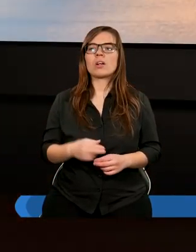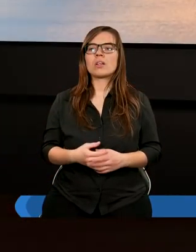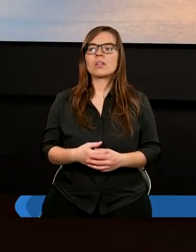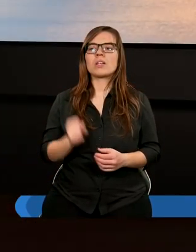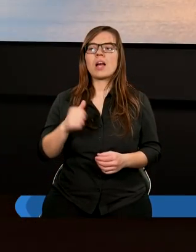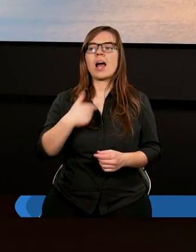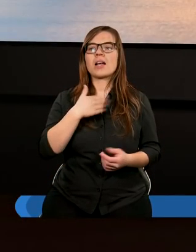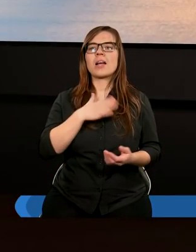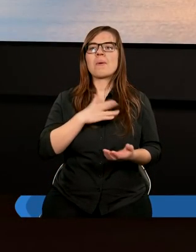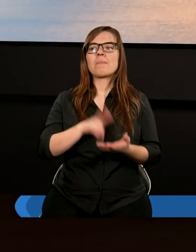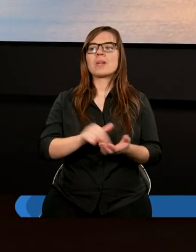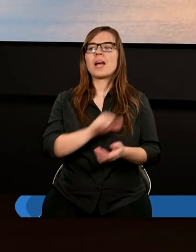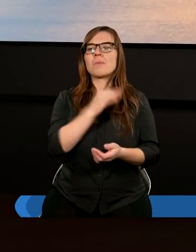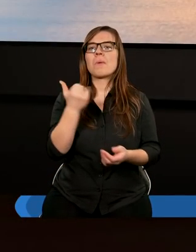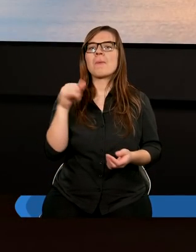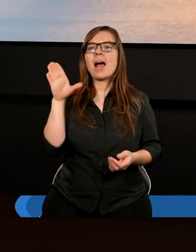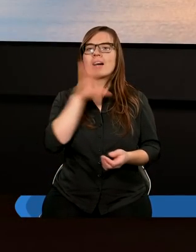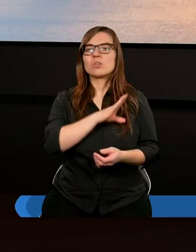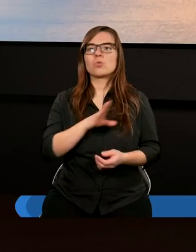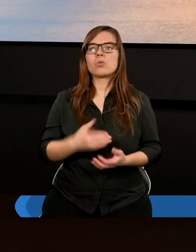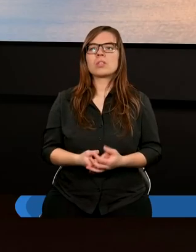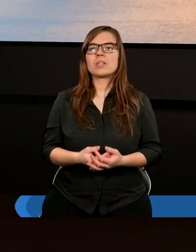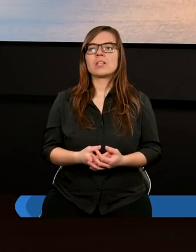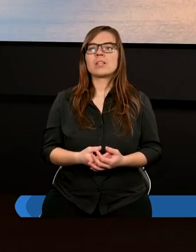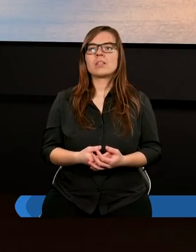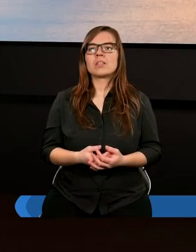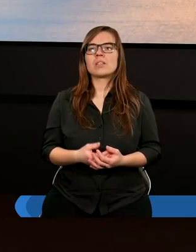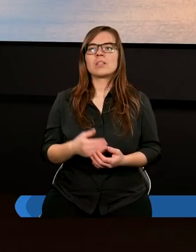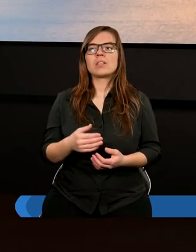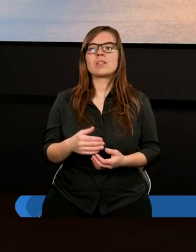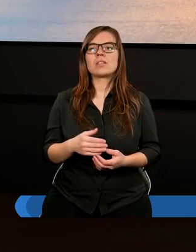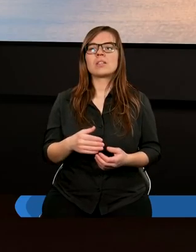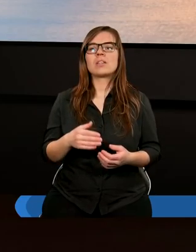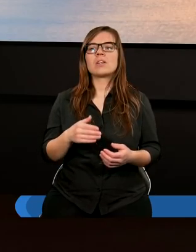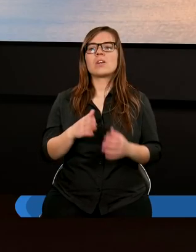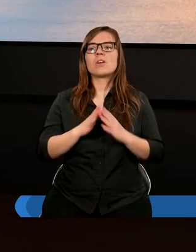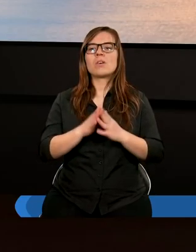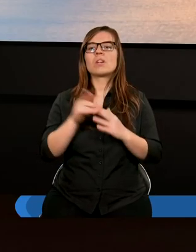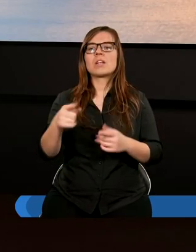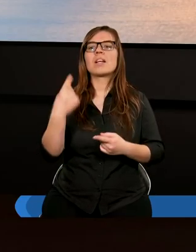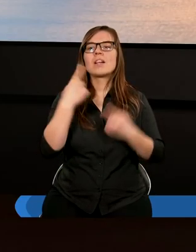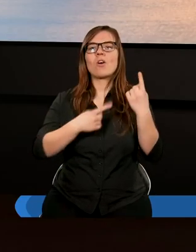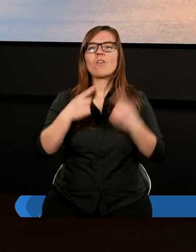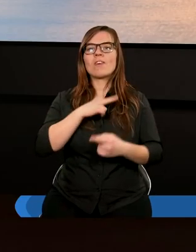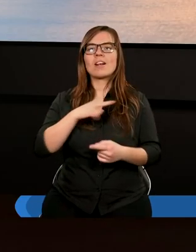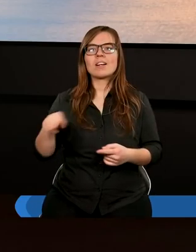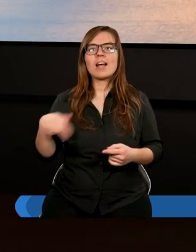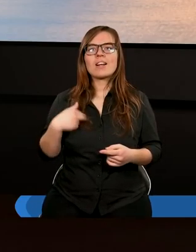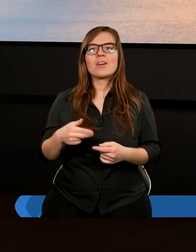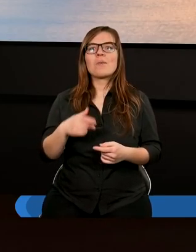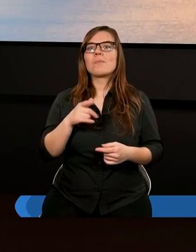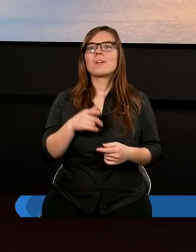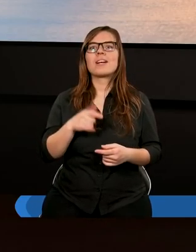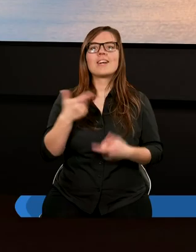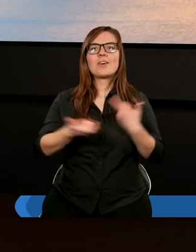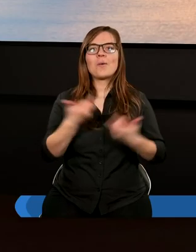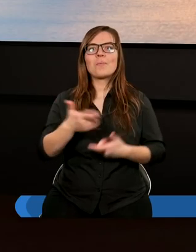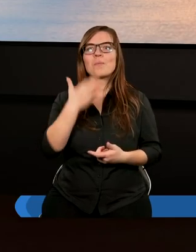a ja na imię mam Mariusz. Proponuję, żebyśmy to nasze rozważanie Bożego Słowa w temacie, o którym